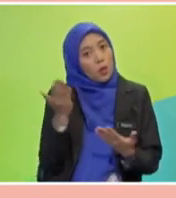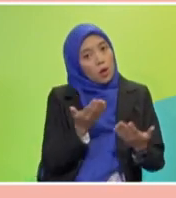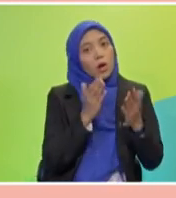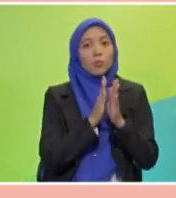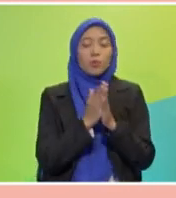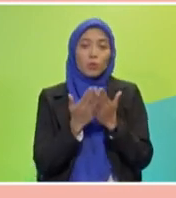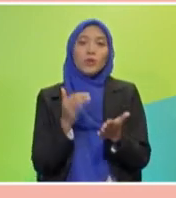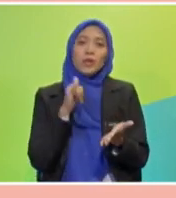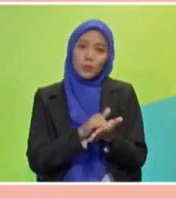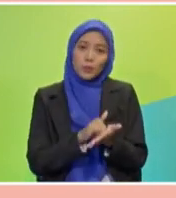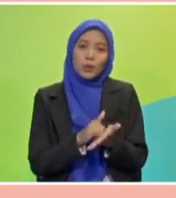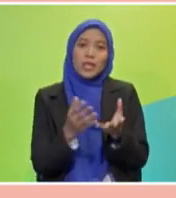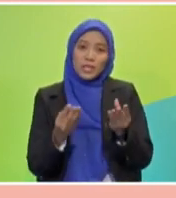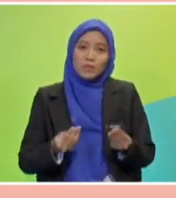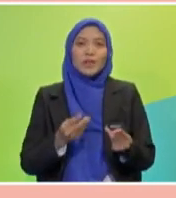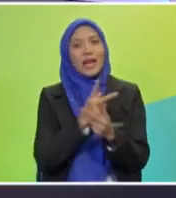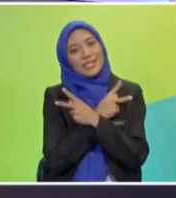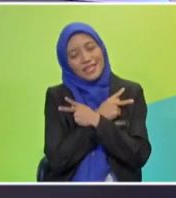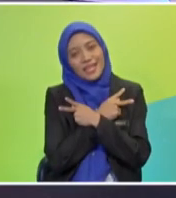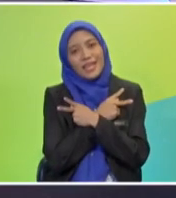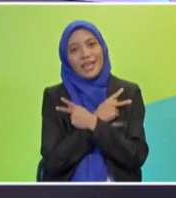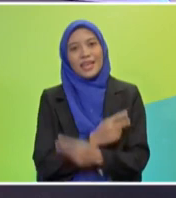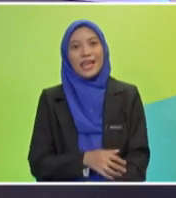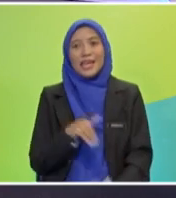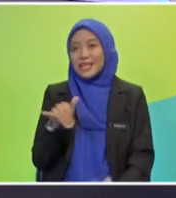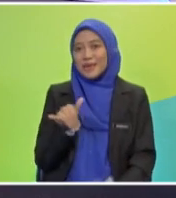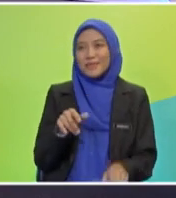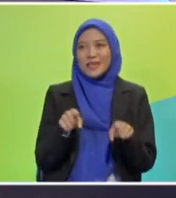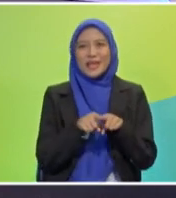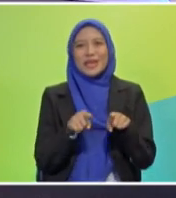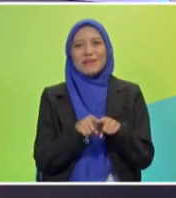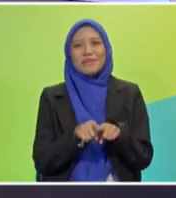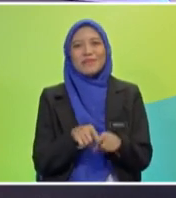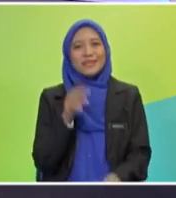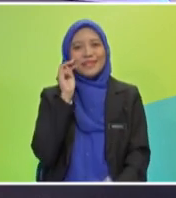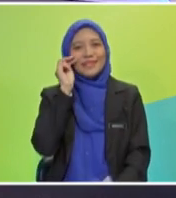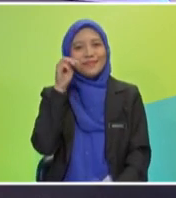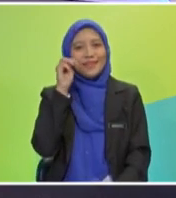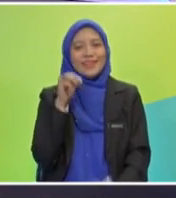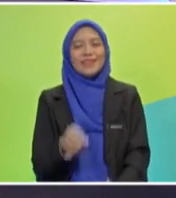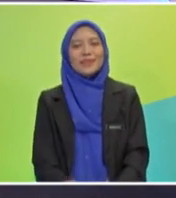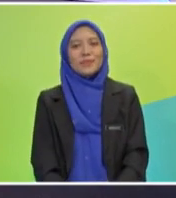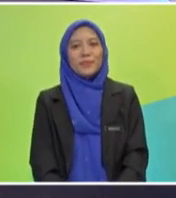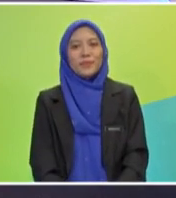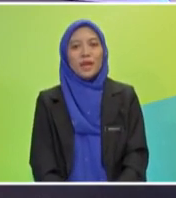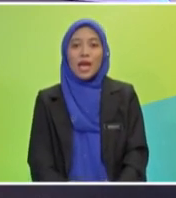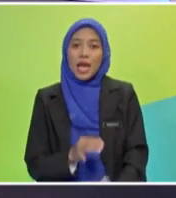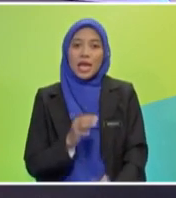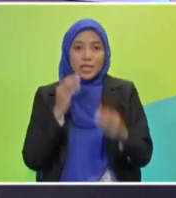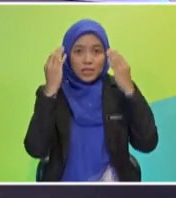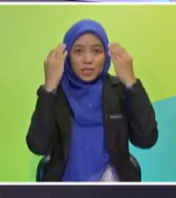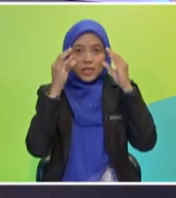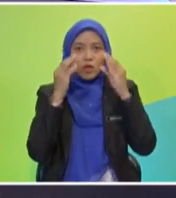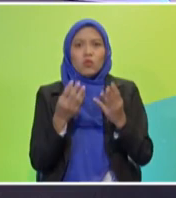kerana mengingatkan saya. Terima kasih Amira. Sama nama dengan Kak Amira. Yeah. Baiklah, Amira, cikgu rasa cikgu nak